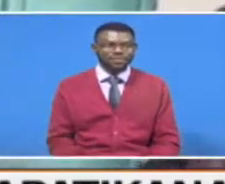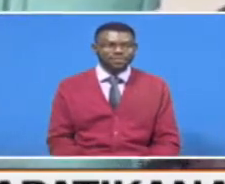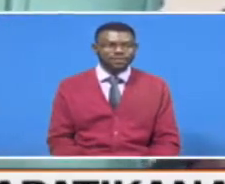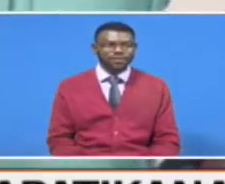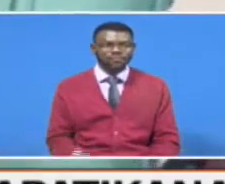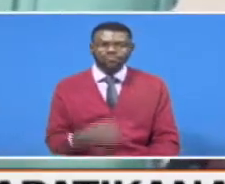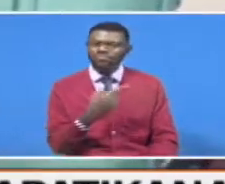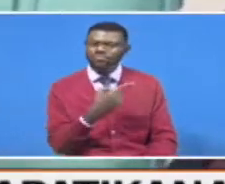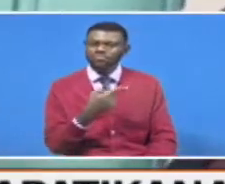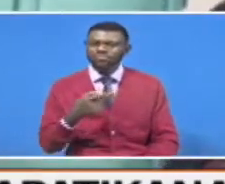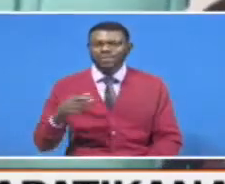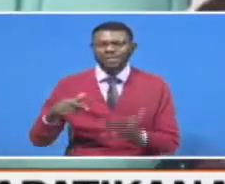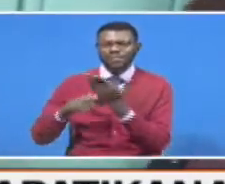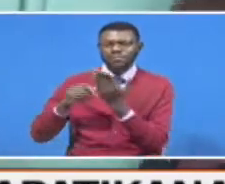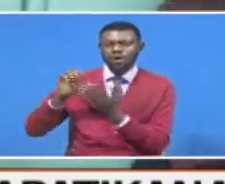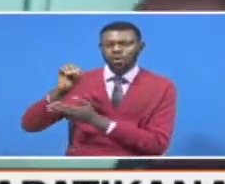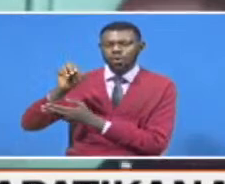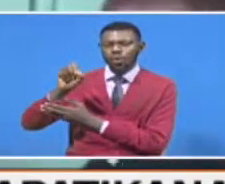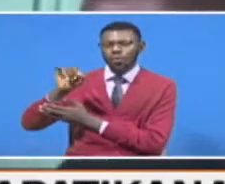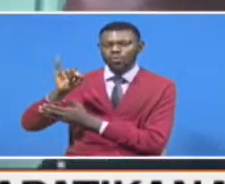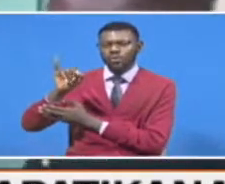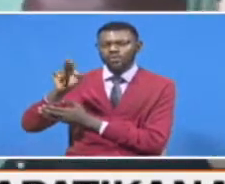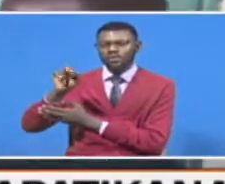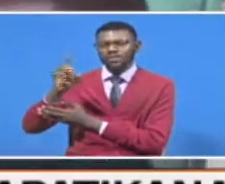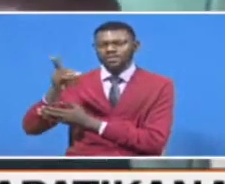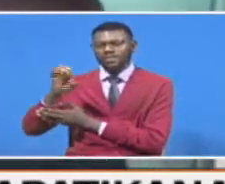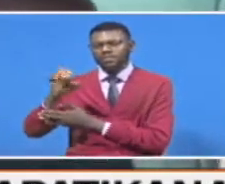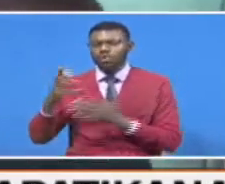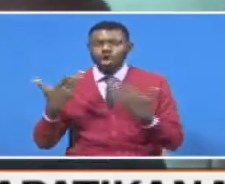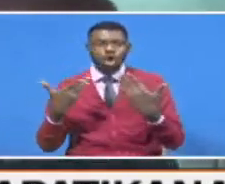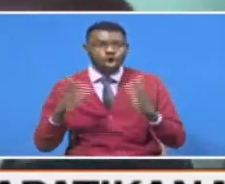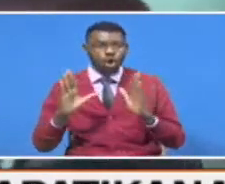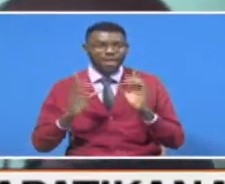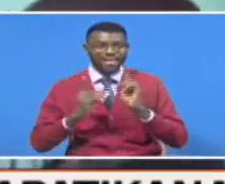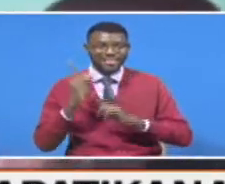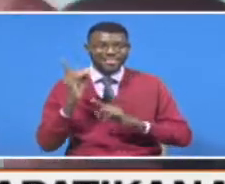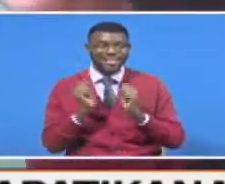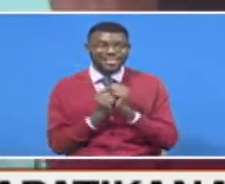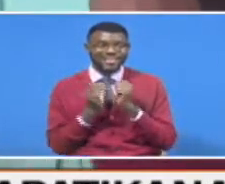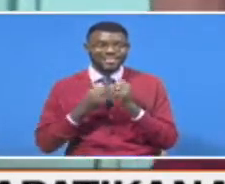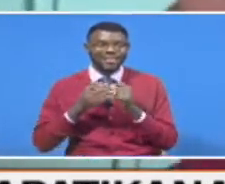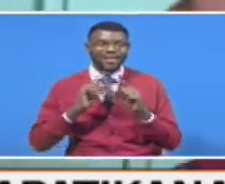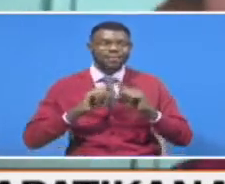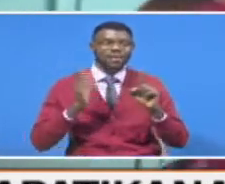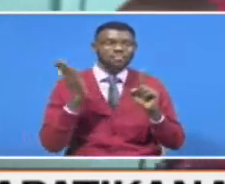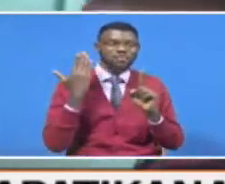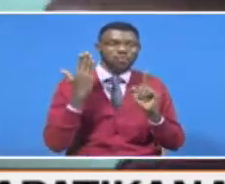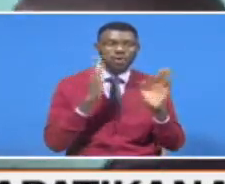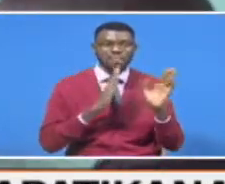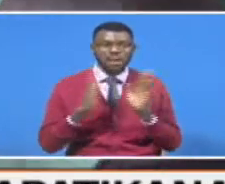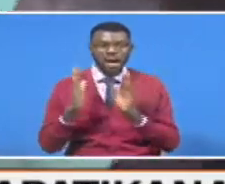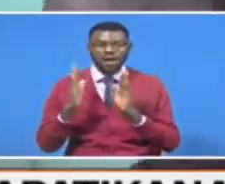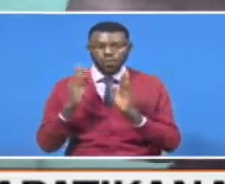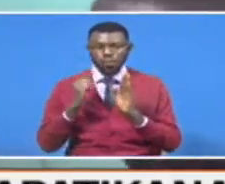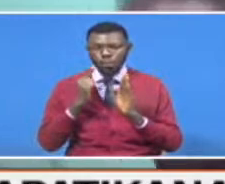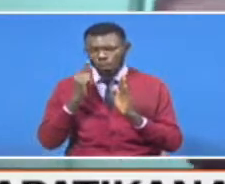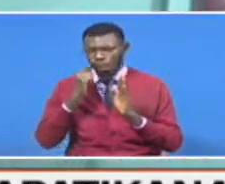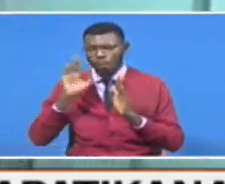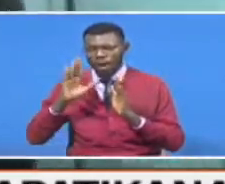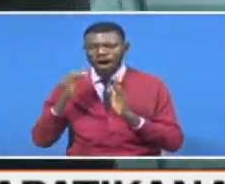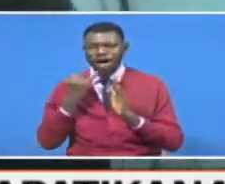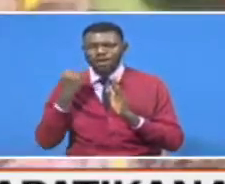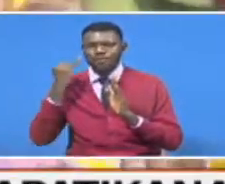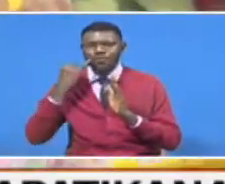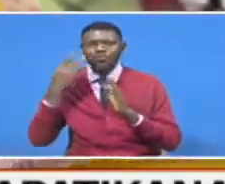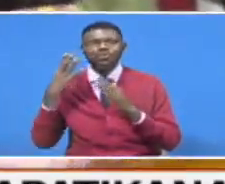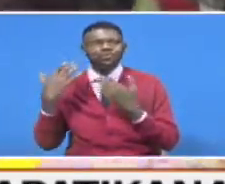Osinde aliripotiwa kutoweka tarehe 18 mwezi Juni, siku ambayo alistahili kusafiri kutoka kwake jijini Nakuru kwenda nyumbani kwao